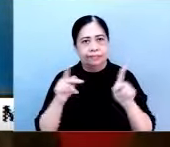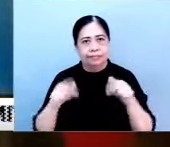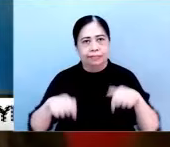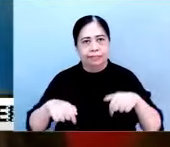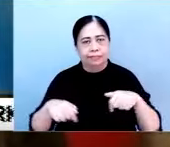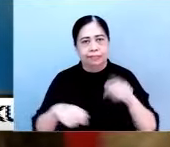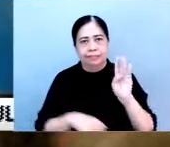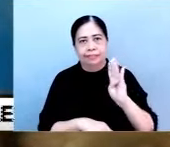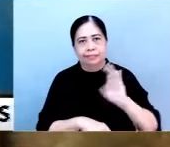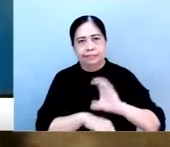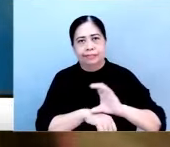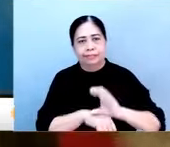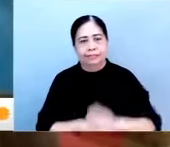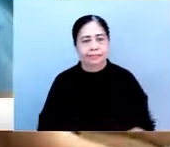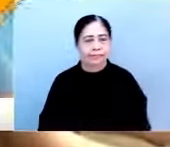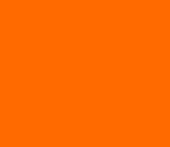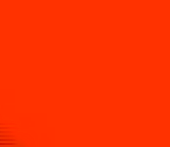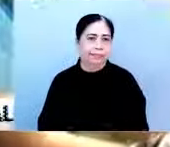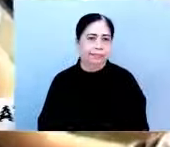sa Baclaran.